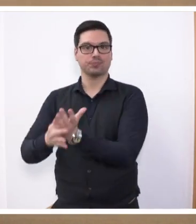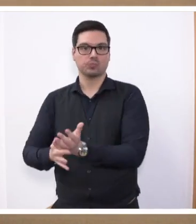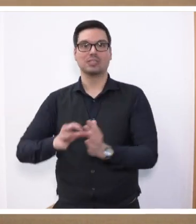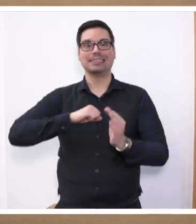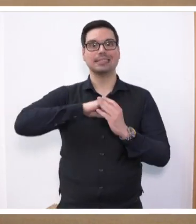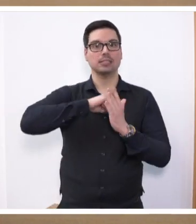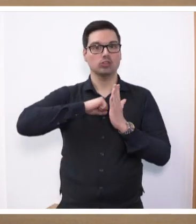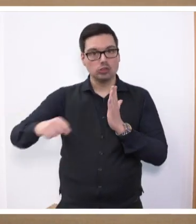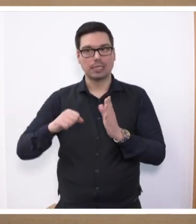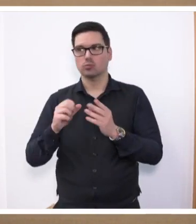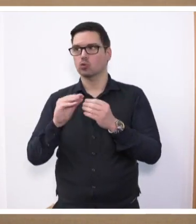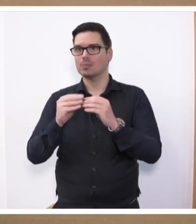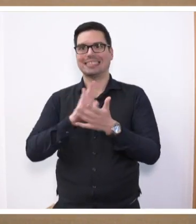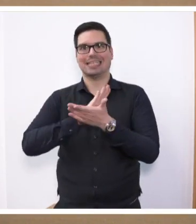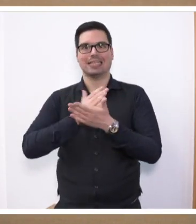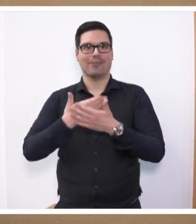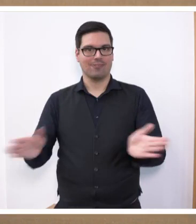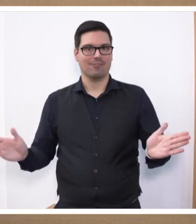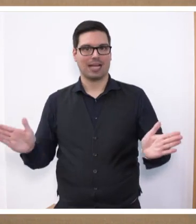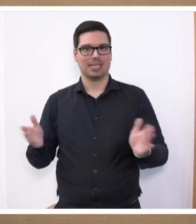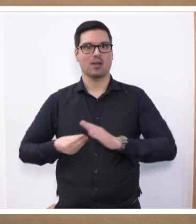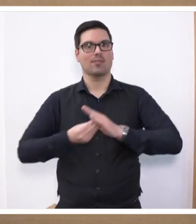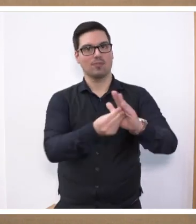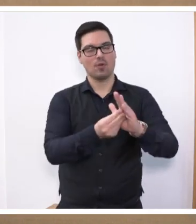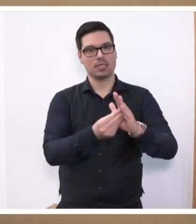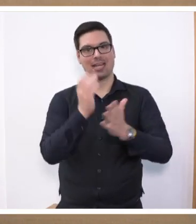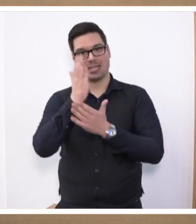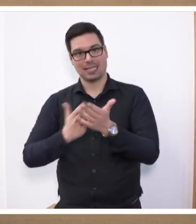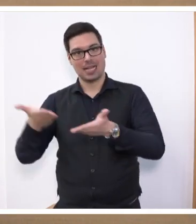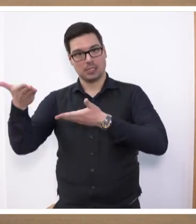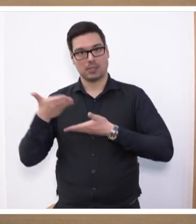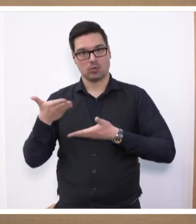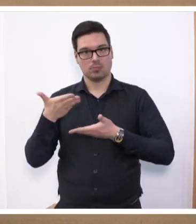und unkompliziert an die Förderanteile auch kommen. Oftmals ist die